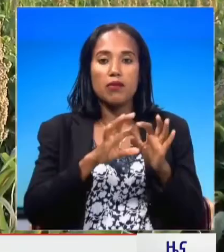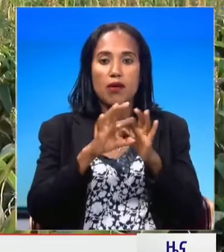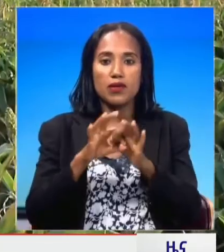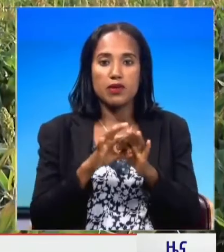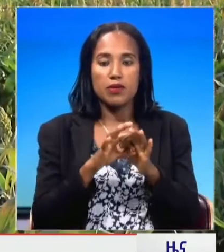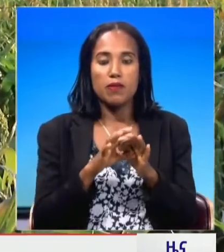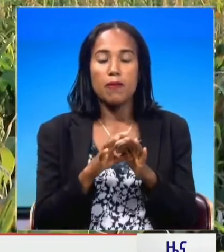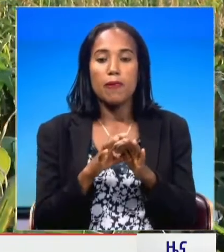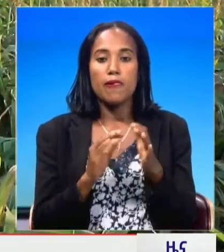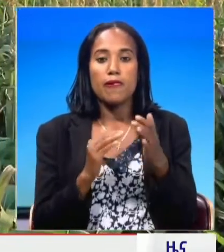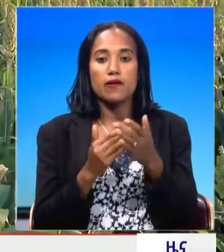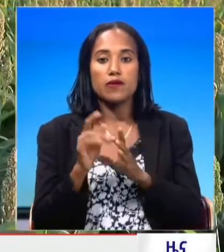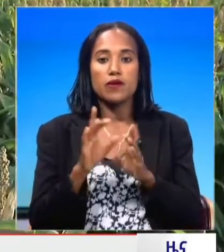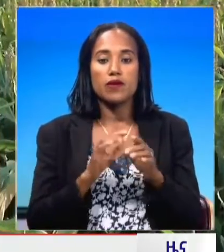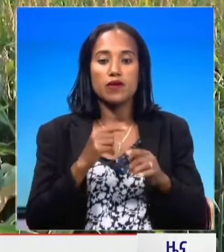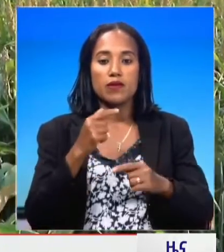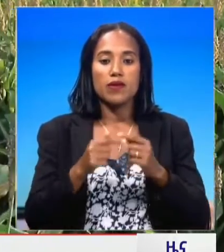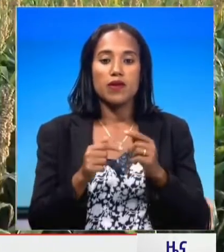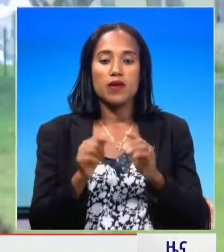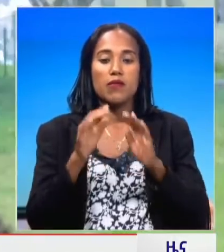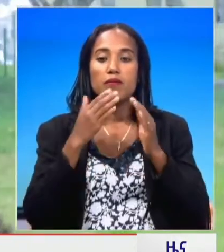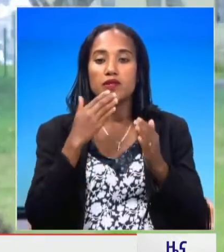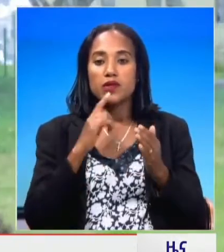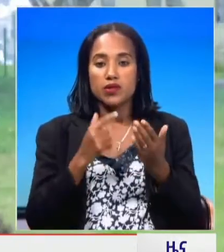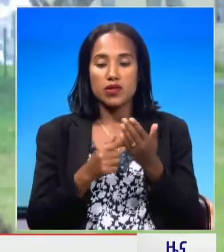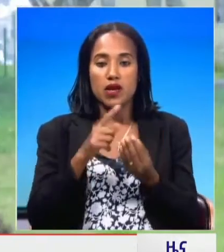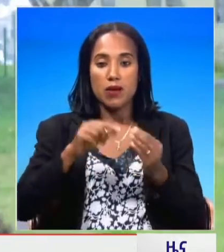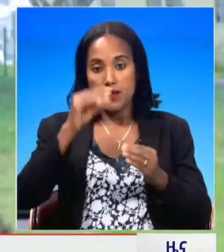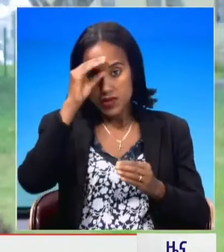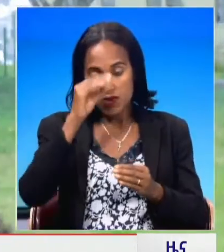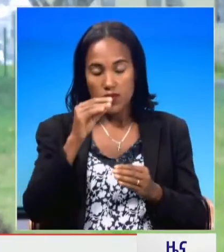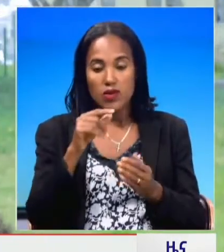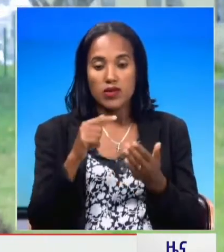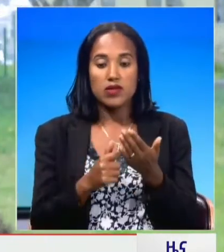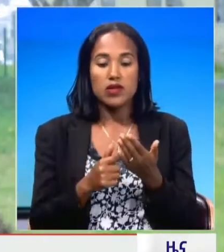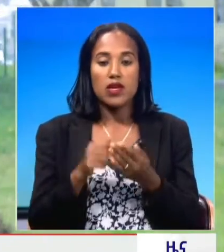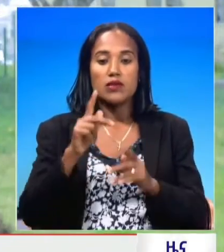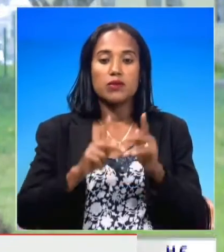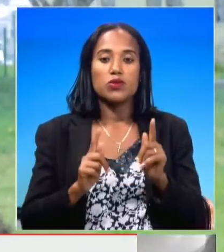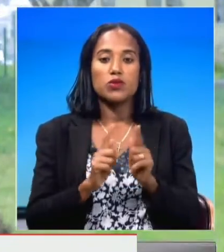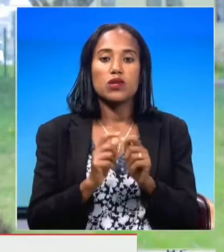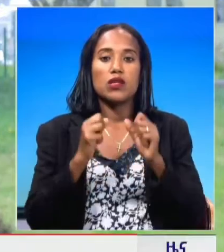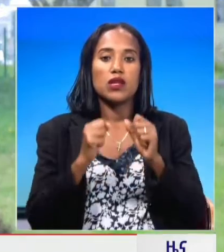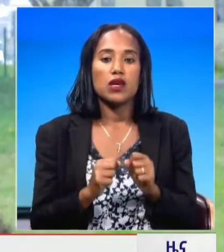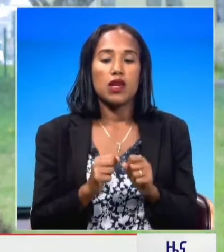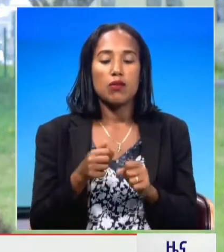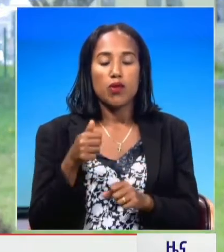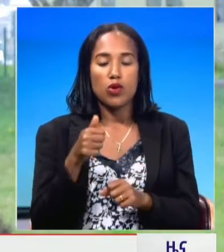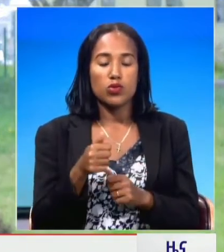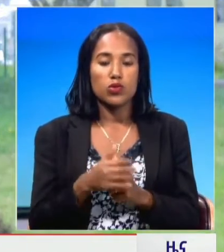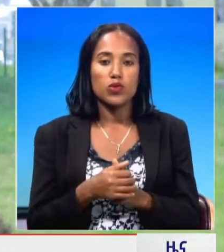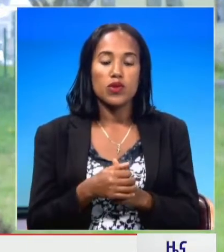አድሬስ ለማድረግ የተደረገበት ሂደት በጣም የሚመሰገን ነው። የዚህ አካባቢ ሰውና የዛ አካባቢን የህዝብ ለህዝብ ግንኙነት ያጠናክራል። በራሱ